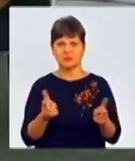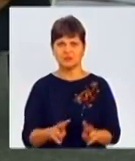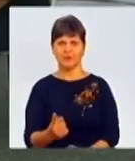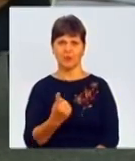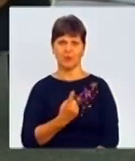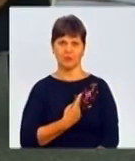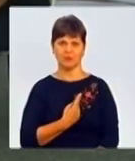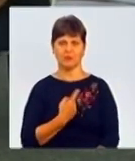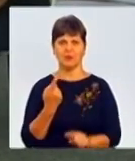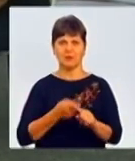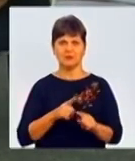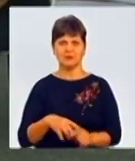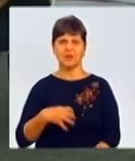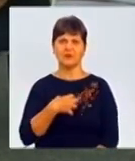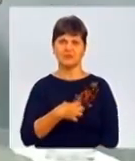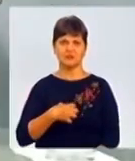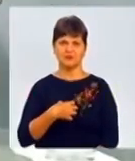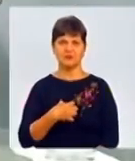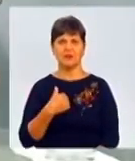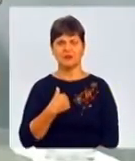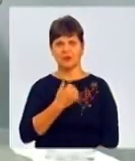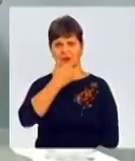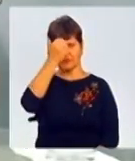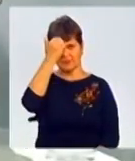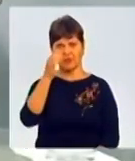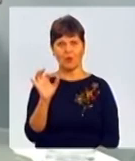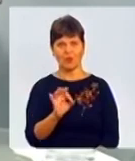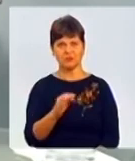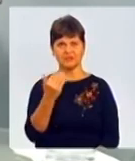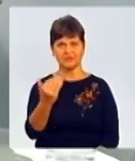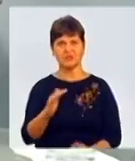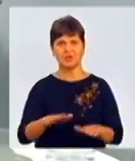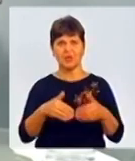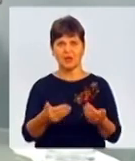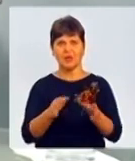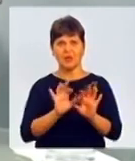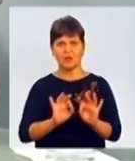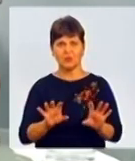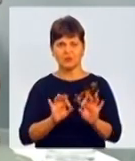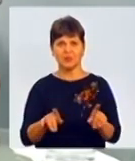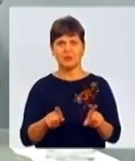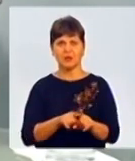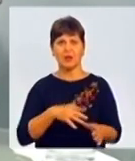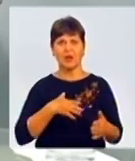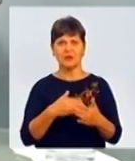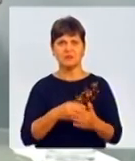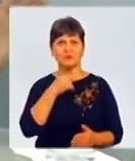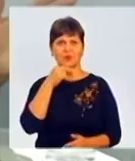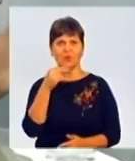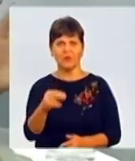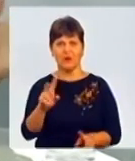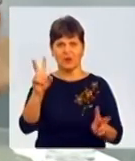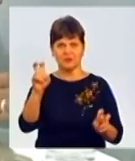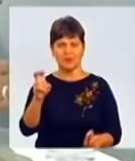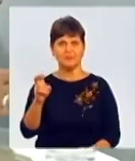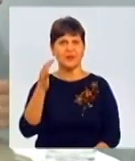одних. І це найважливіше. Я щиро дякую, Олександре, за ваші рекомендації, за розповіді, за таку активну увагу до цієї теми. Здавалося,